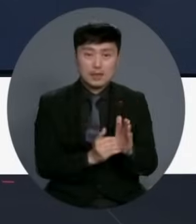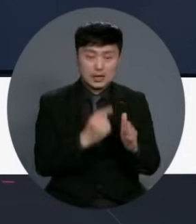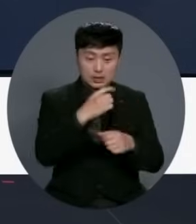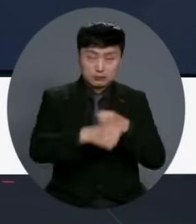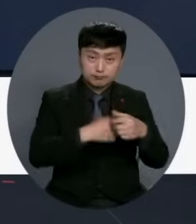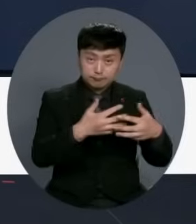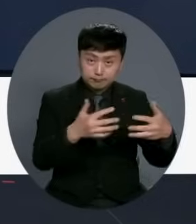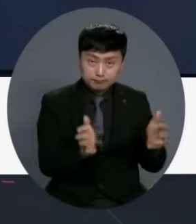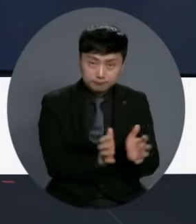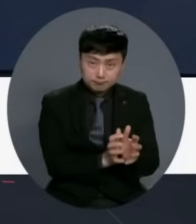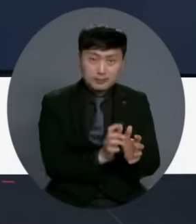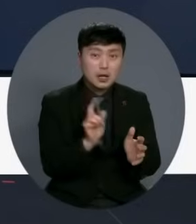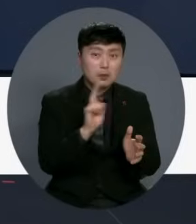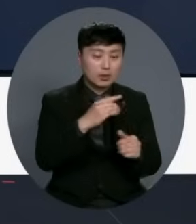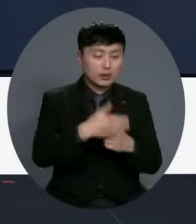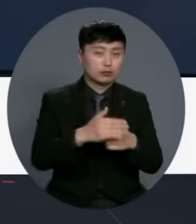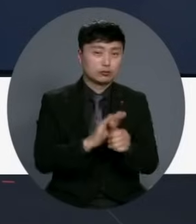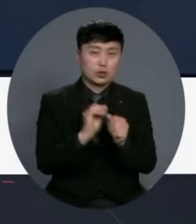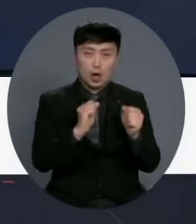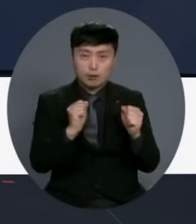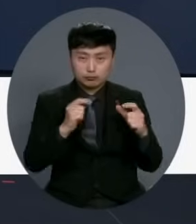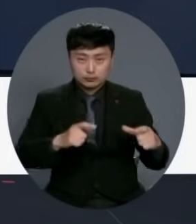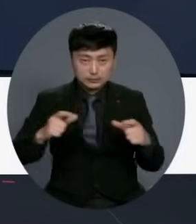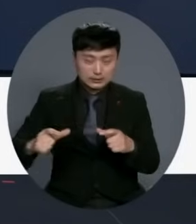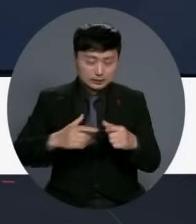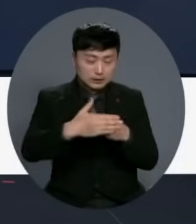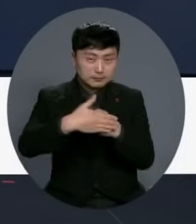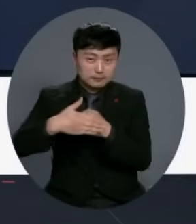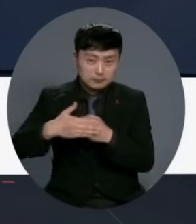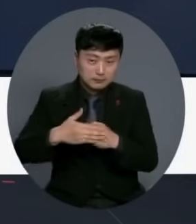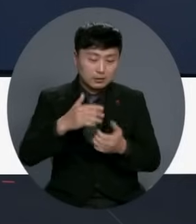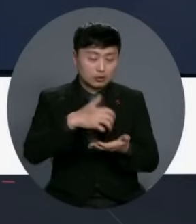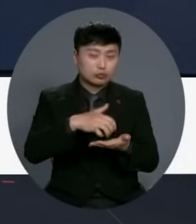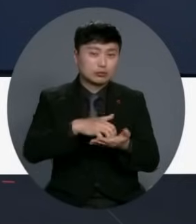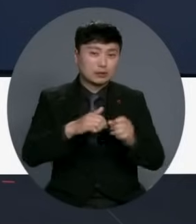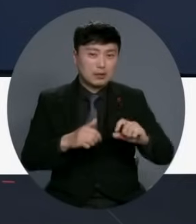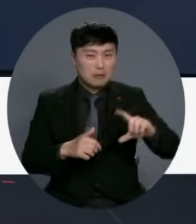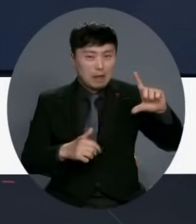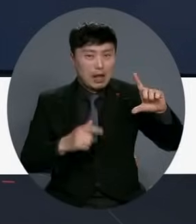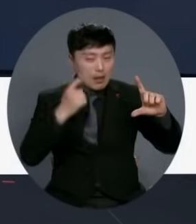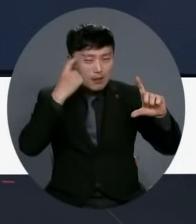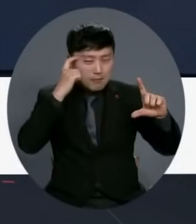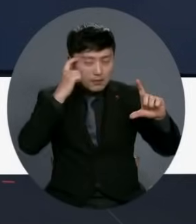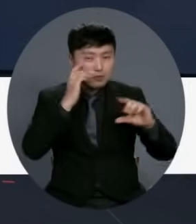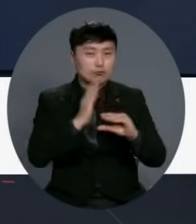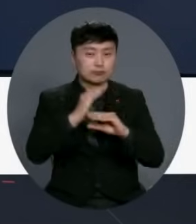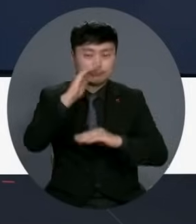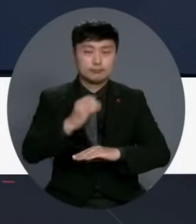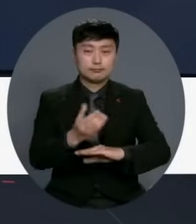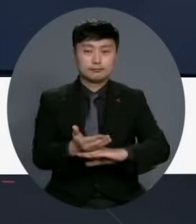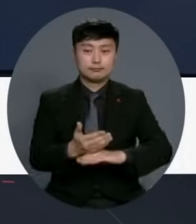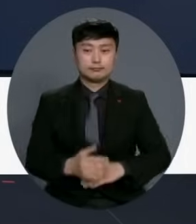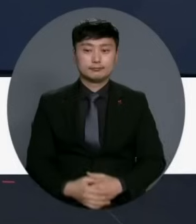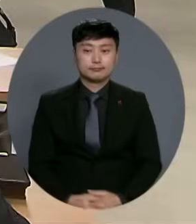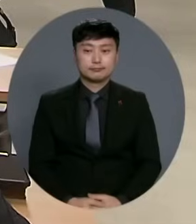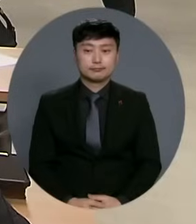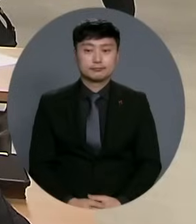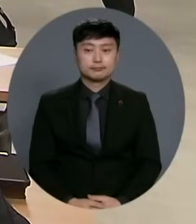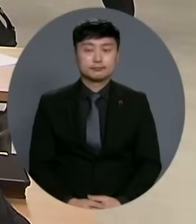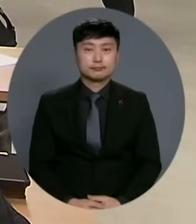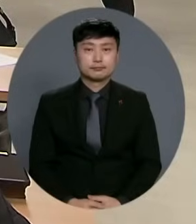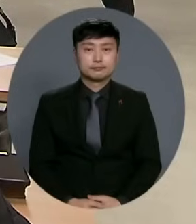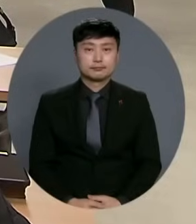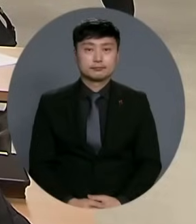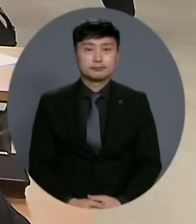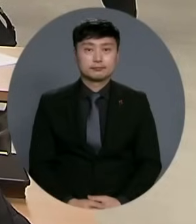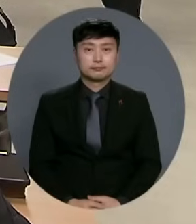어떻게 하면 취약한 대구경북 지지세를 늘릴 수 있을지 고심하고 있습니다 보도의 권윤수 기자입니다